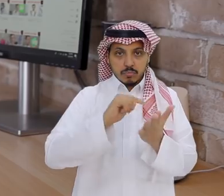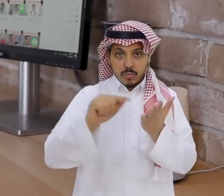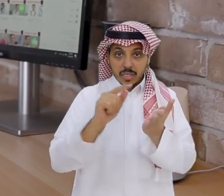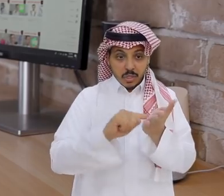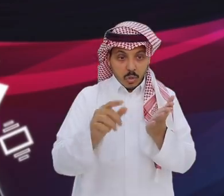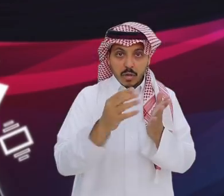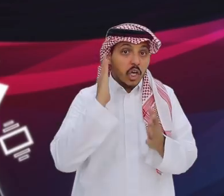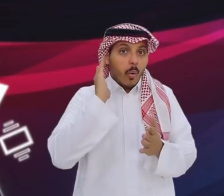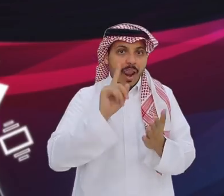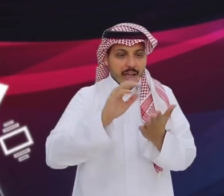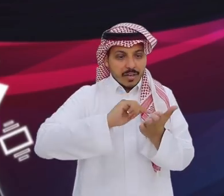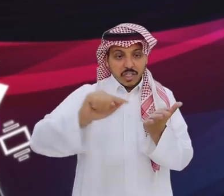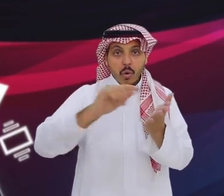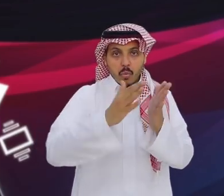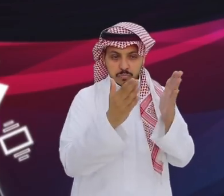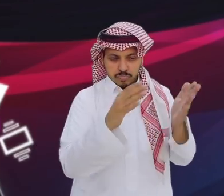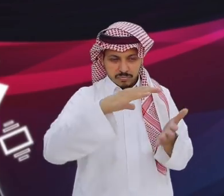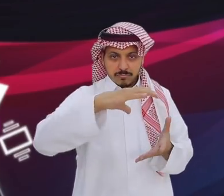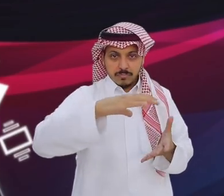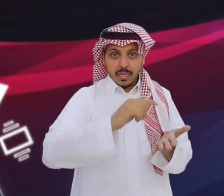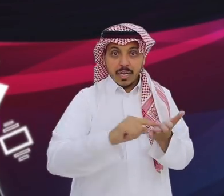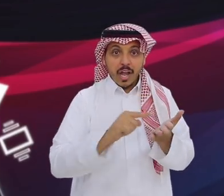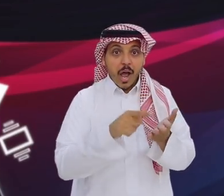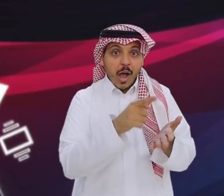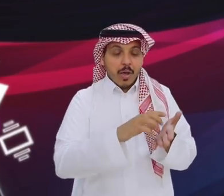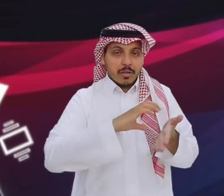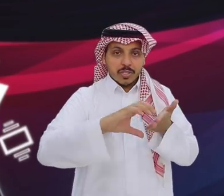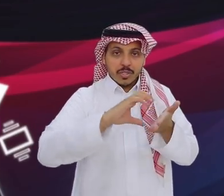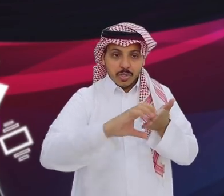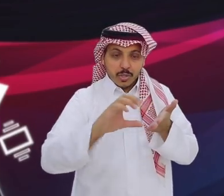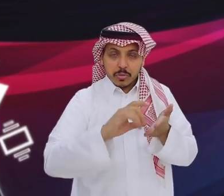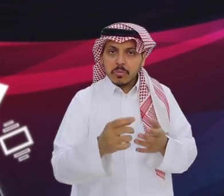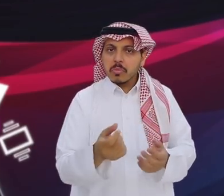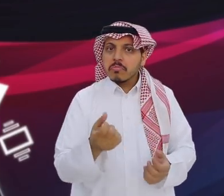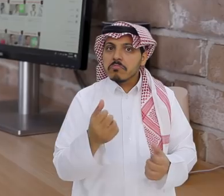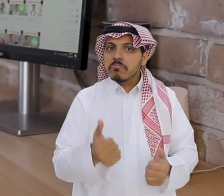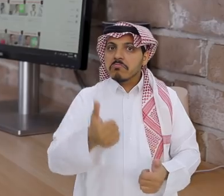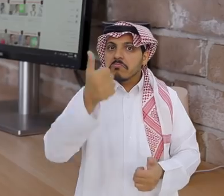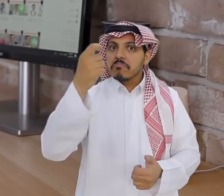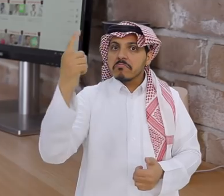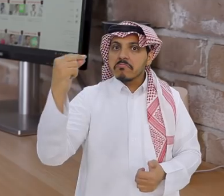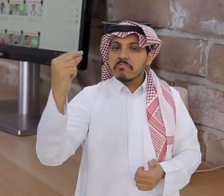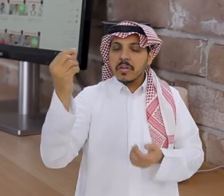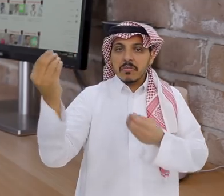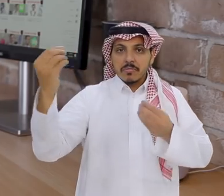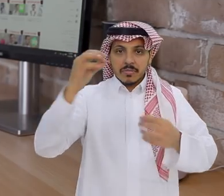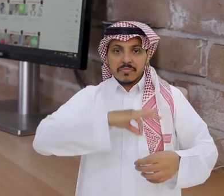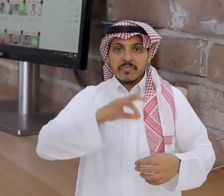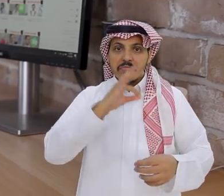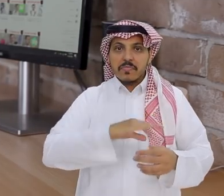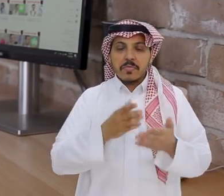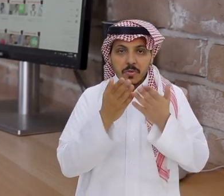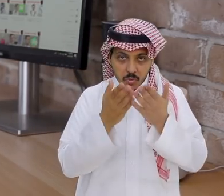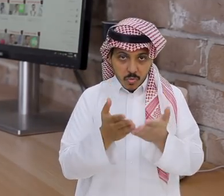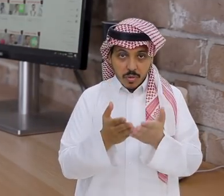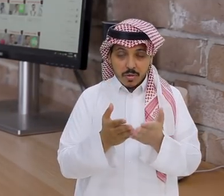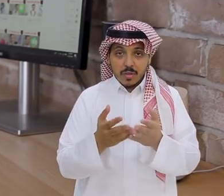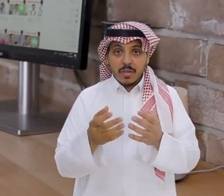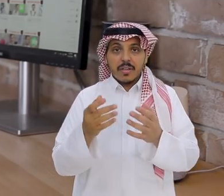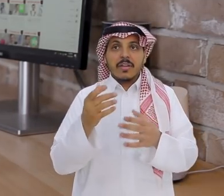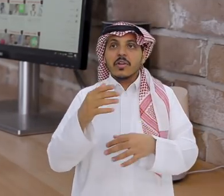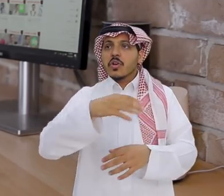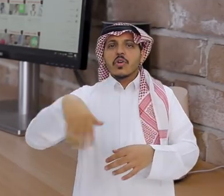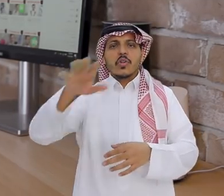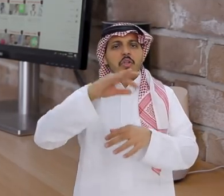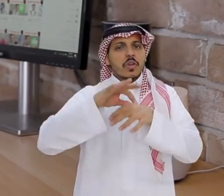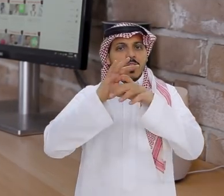ومجموعة تسريبات تؤكد أنه يمكن هالجوال يكون ثوري في كثير من الأشياء اللي يعطيها، ويكمل منظومة كثير